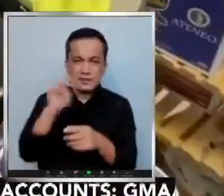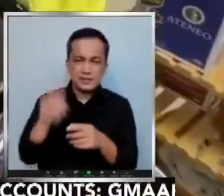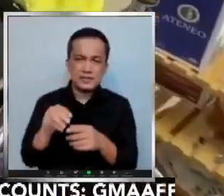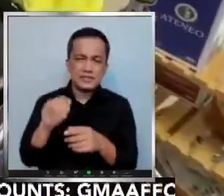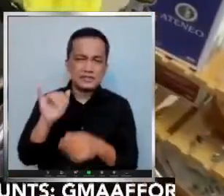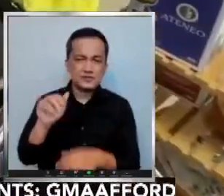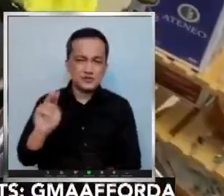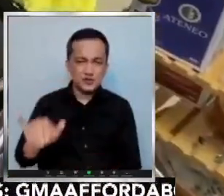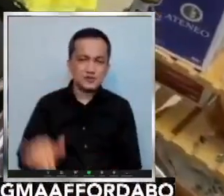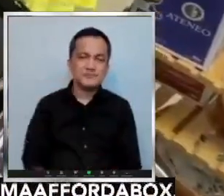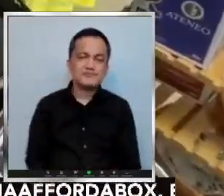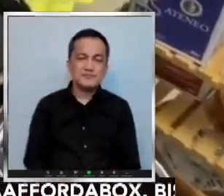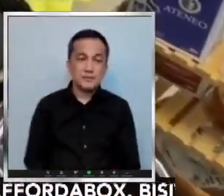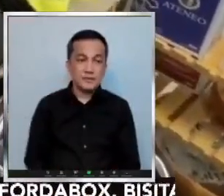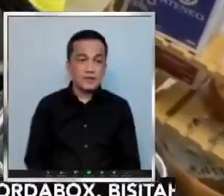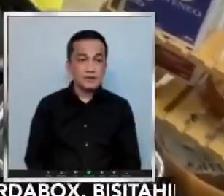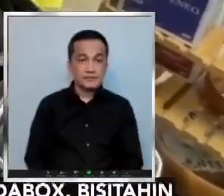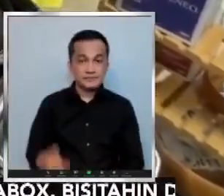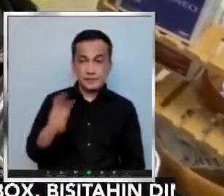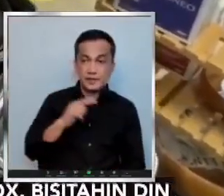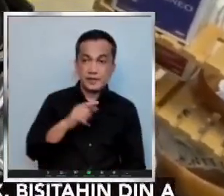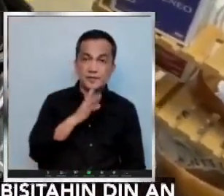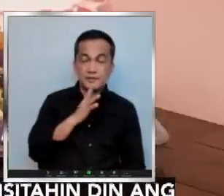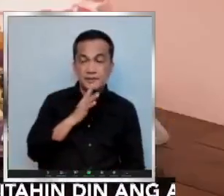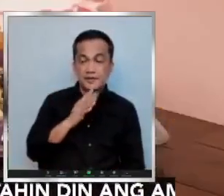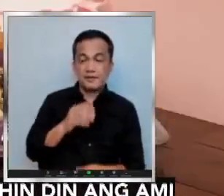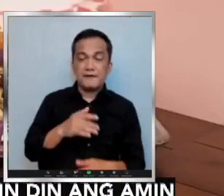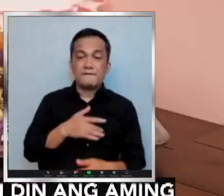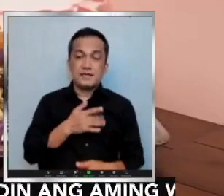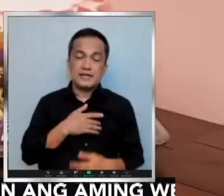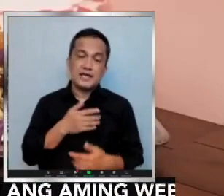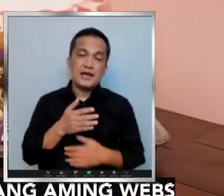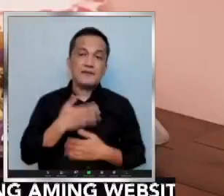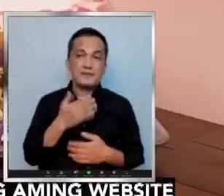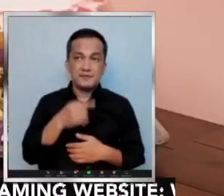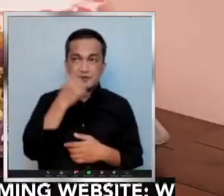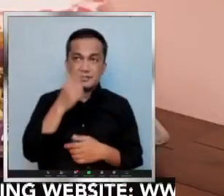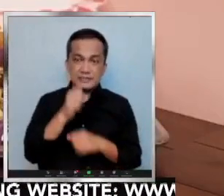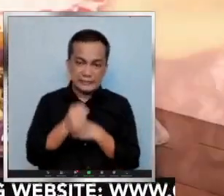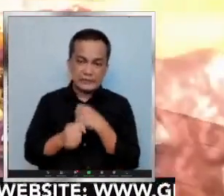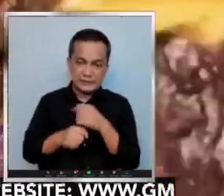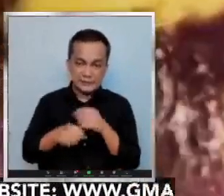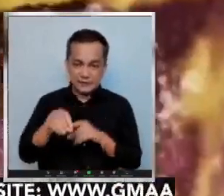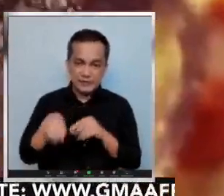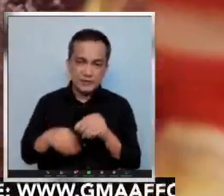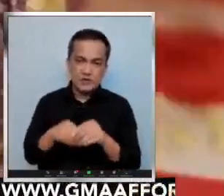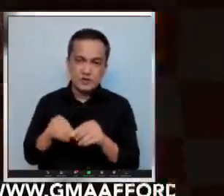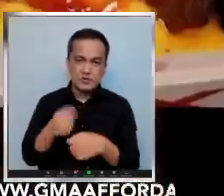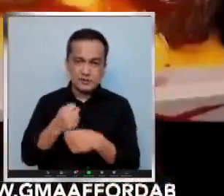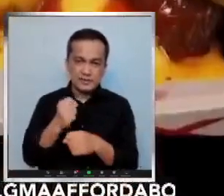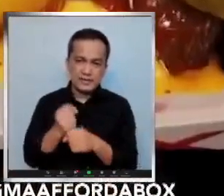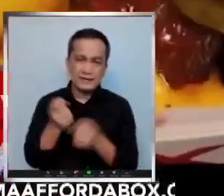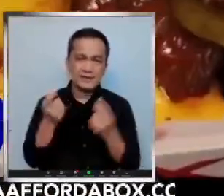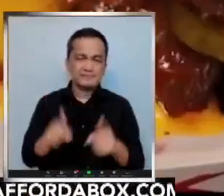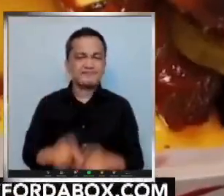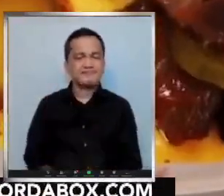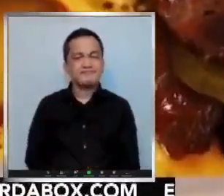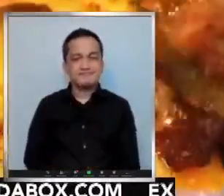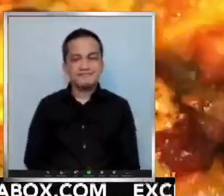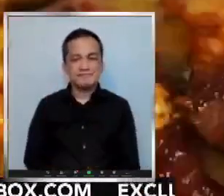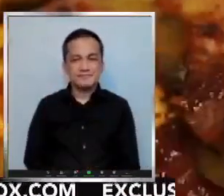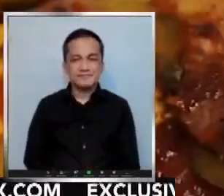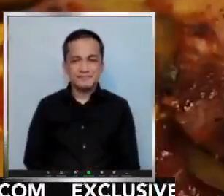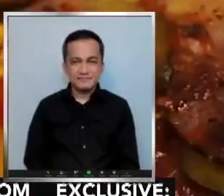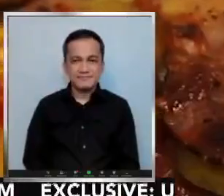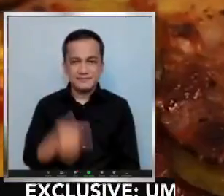it's the sweat, the sacrifices you have to put in to make it happen. Katrina Son,